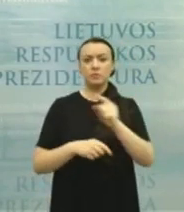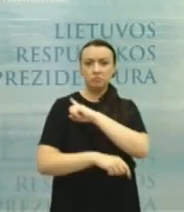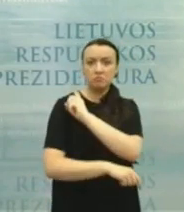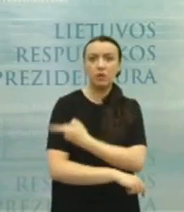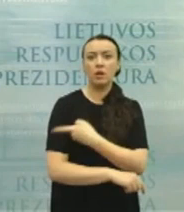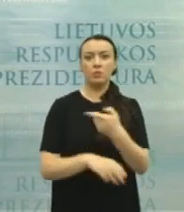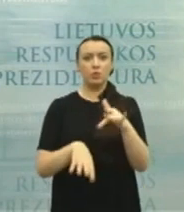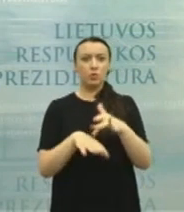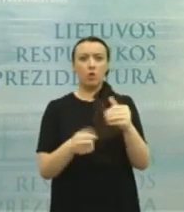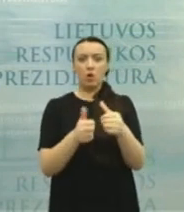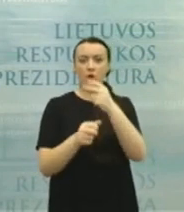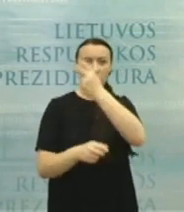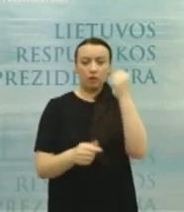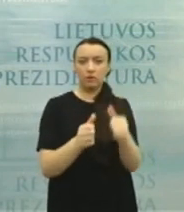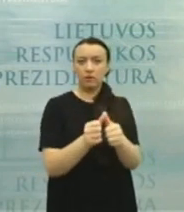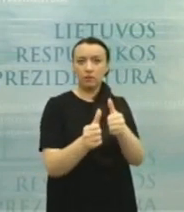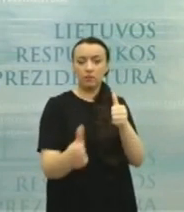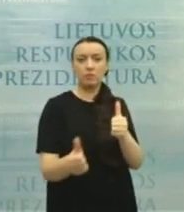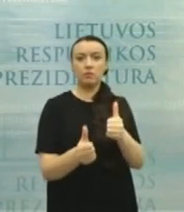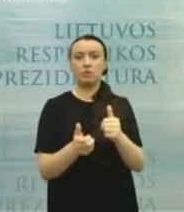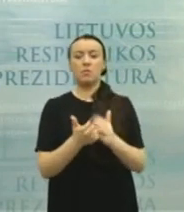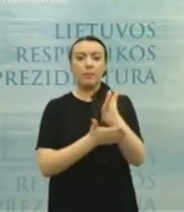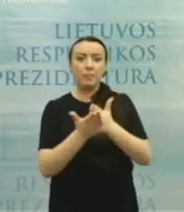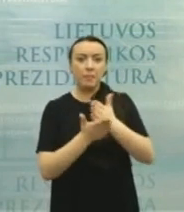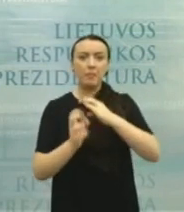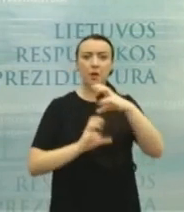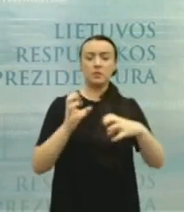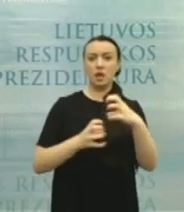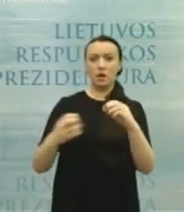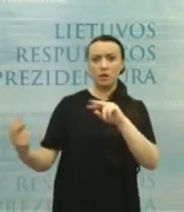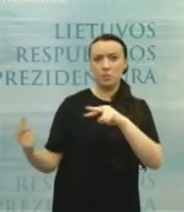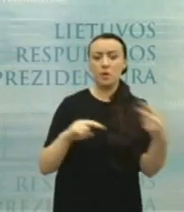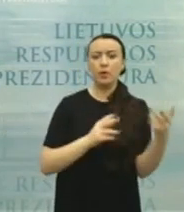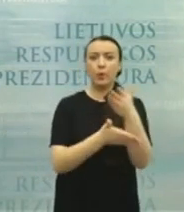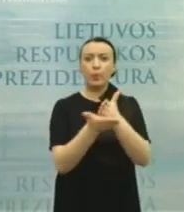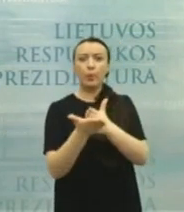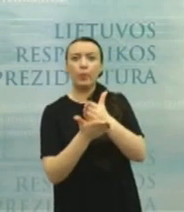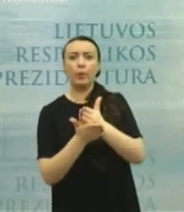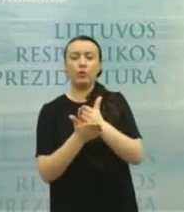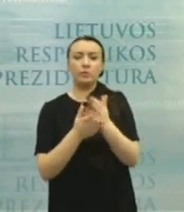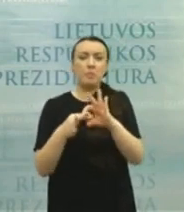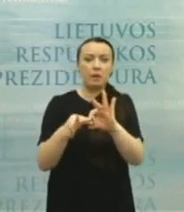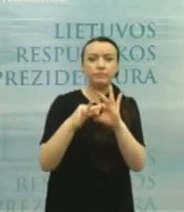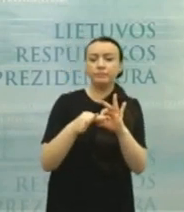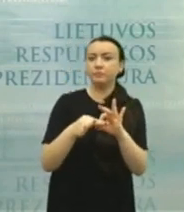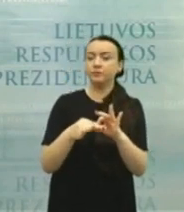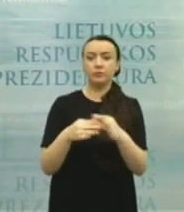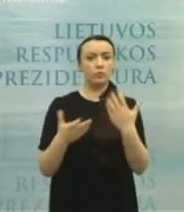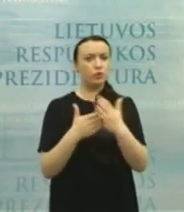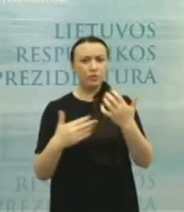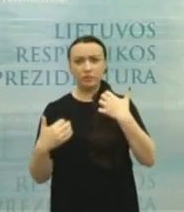stiprėja, patirtis pasaulyje, pasikeitimas patirtimi įgyjas yra beprotiška